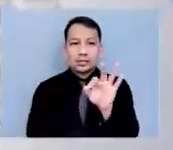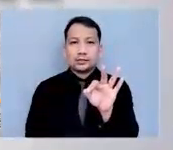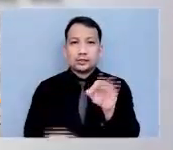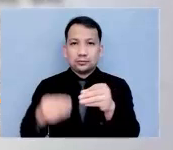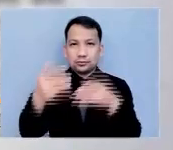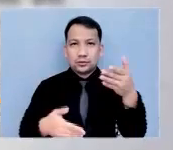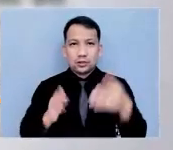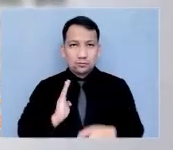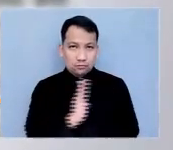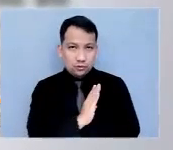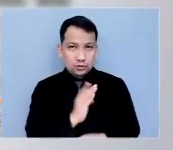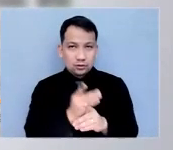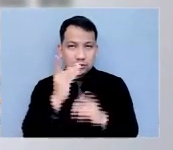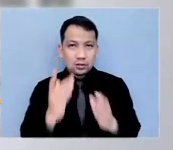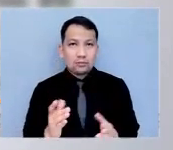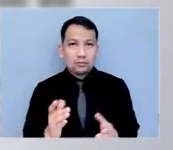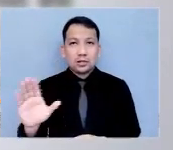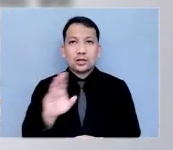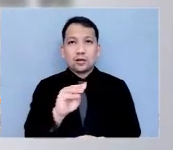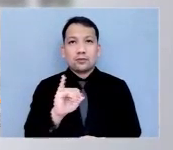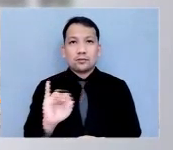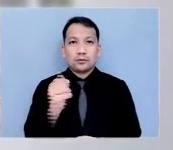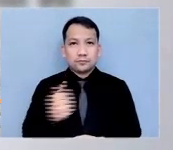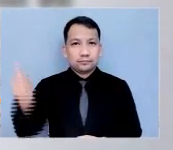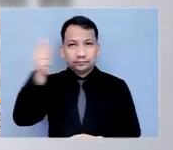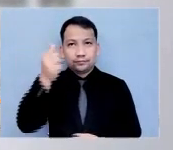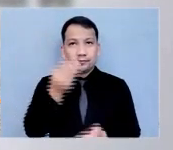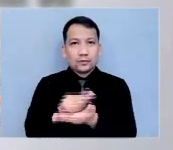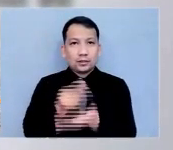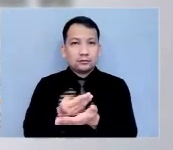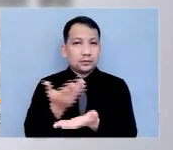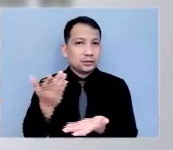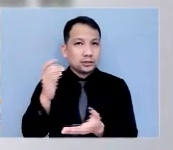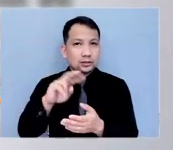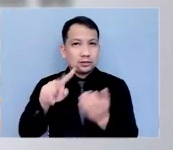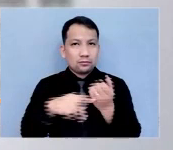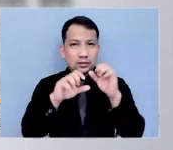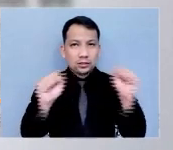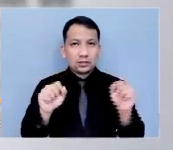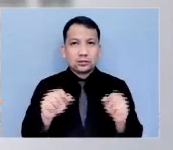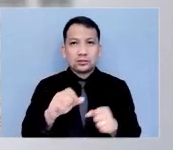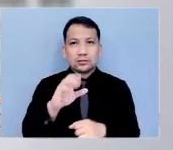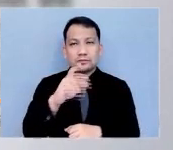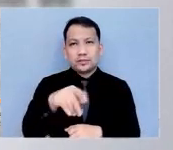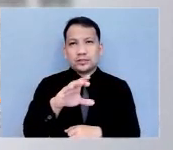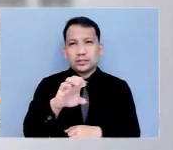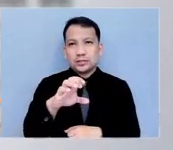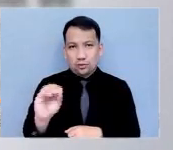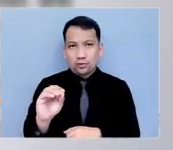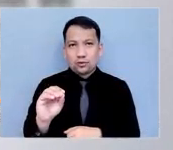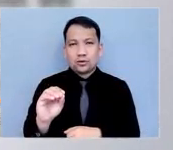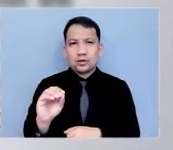Board of Directors ng Maharlika Fund. Chairperson ang Finance Secretary. Vice Chairperson naman ang Chief Executive Officer ng